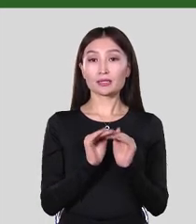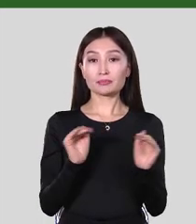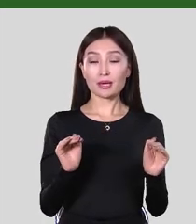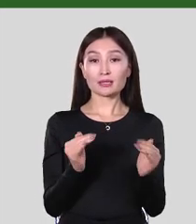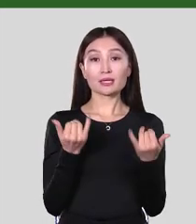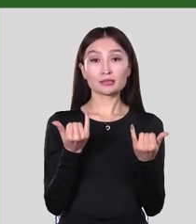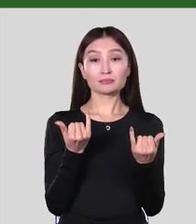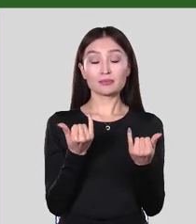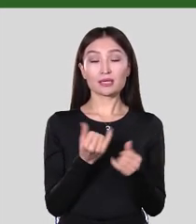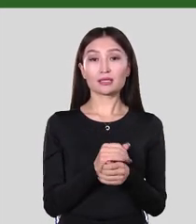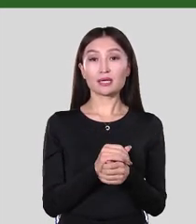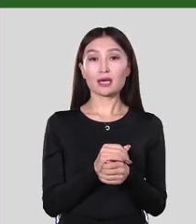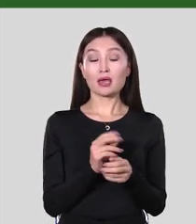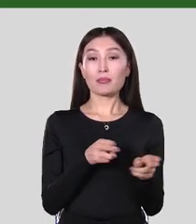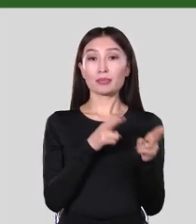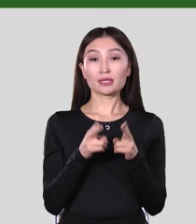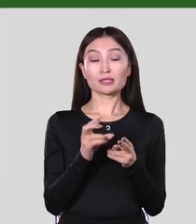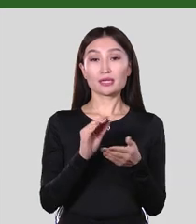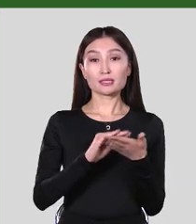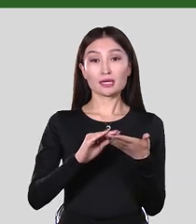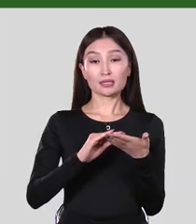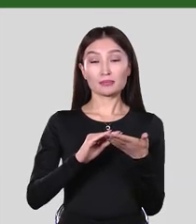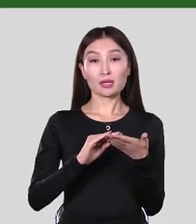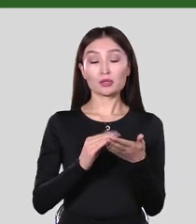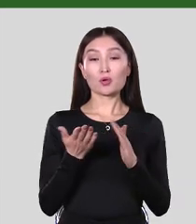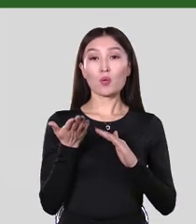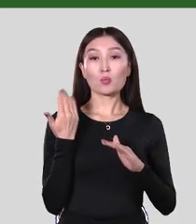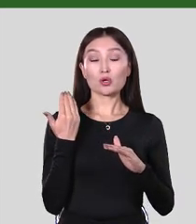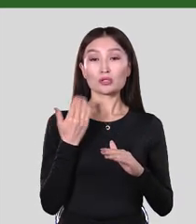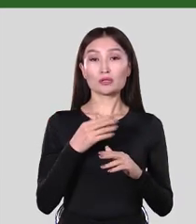Ребята, а теперь настало время перейти к закреплению